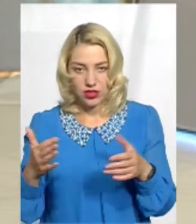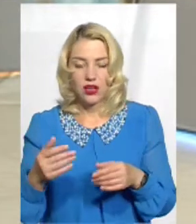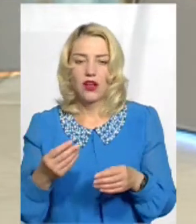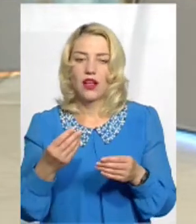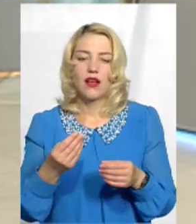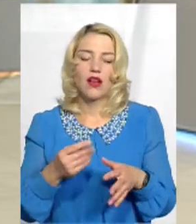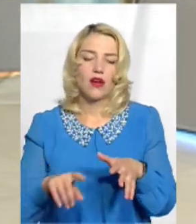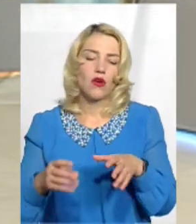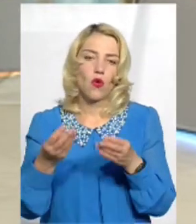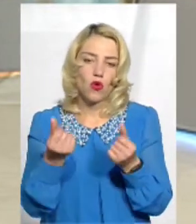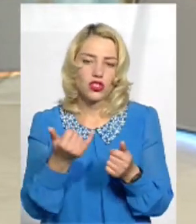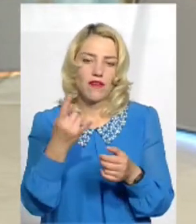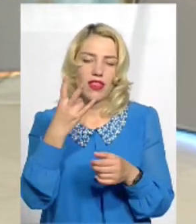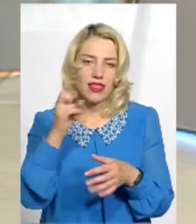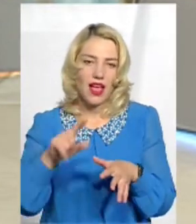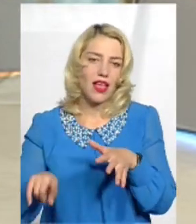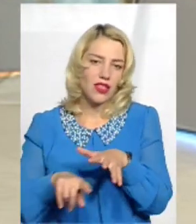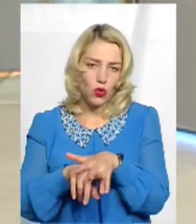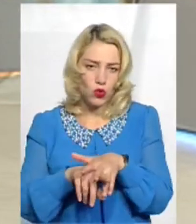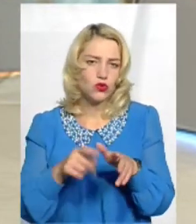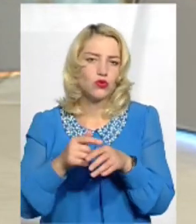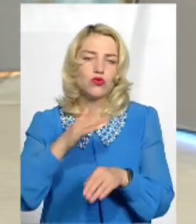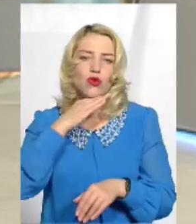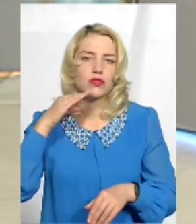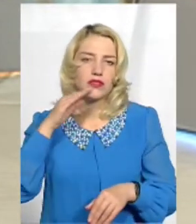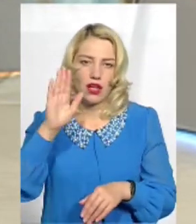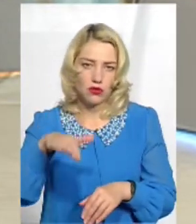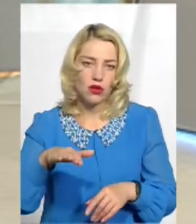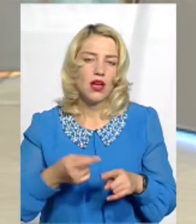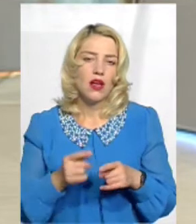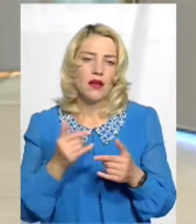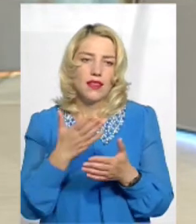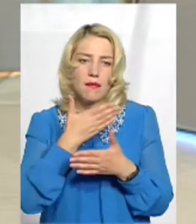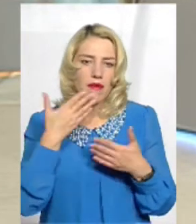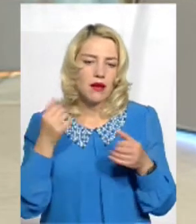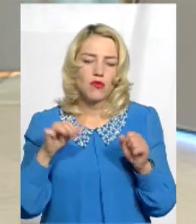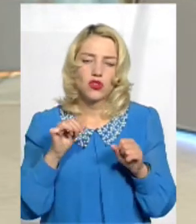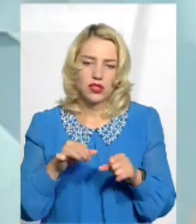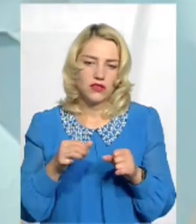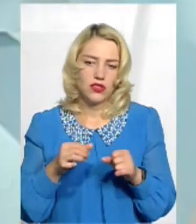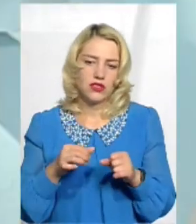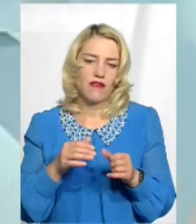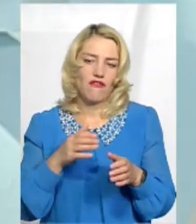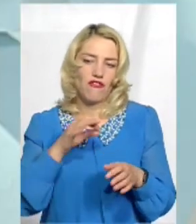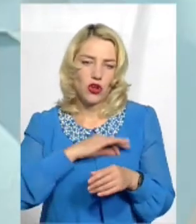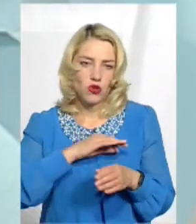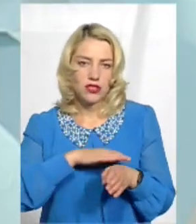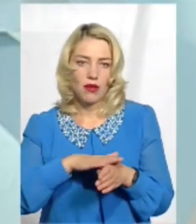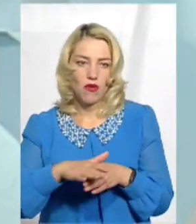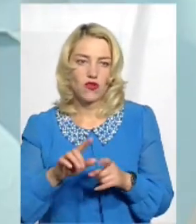виділяється достатньо. Ми навіть не маємо можливості їх використати повністю через те,